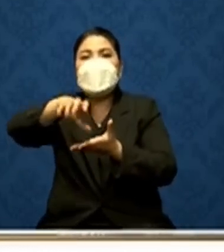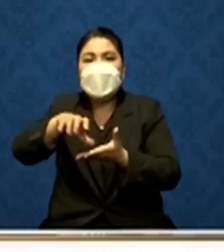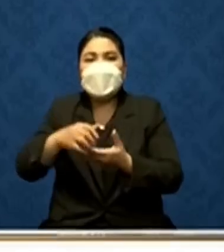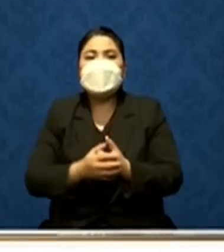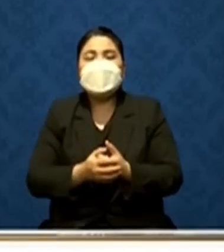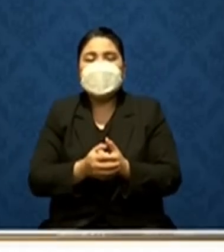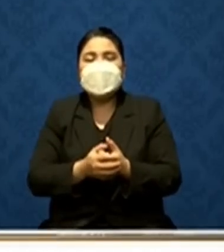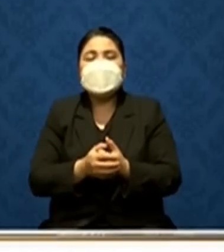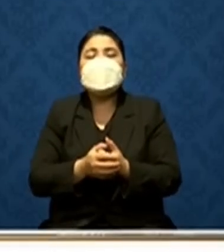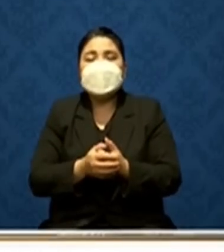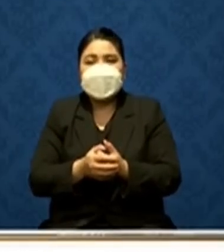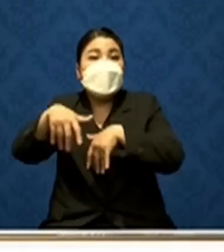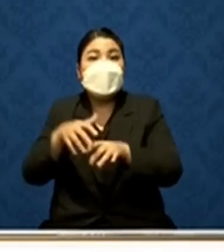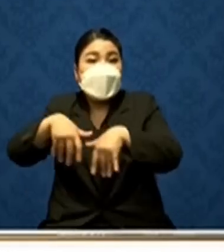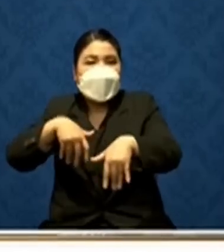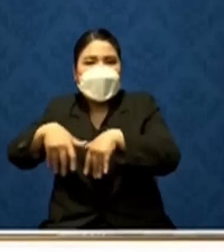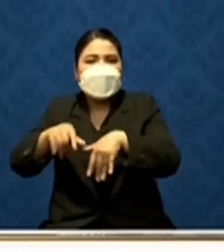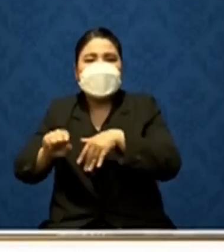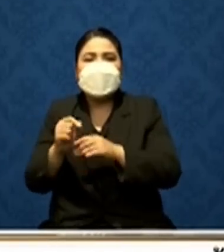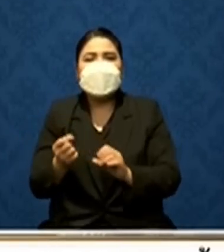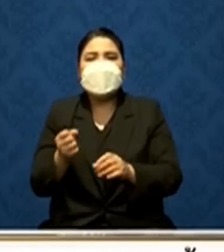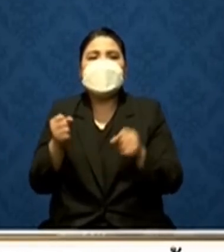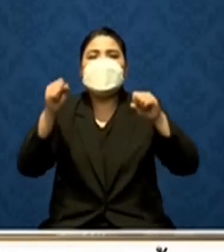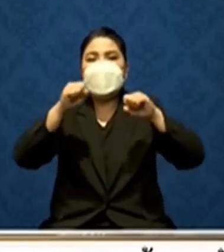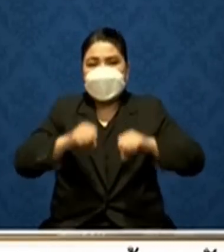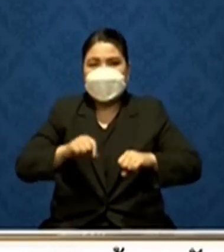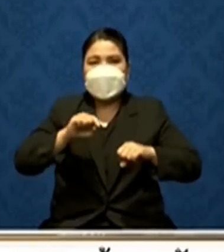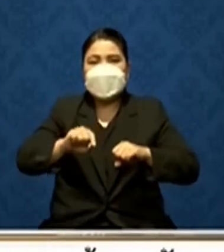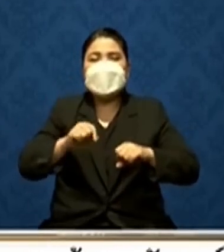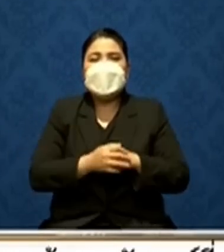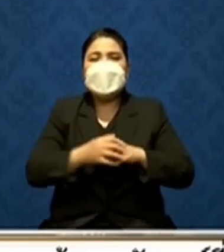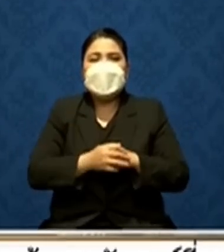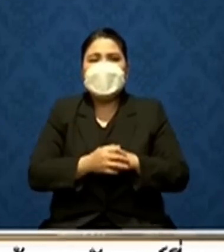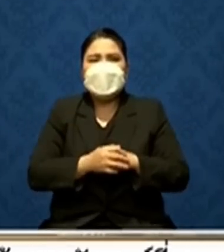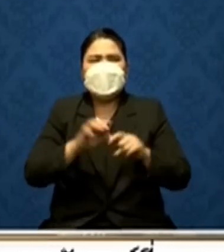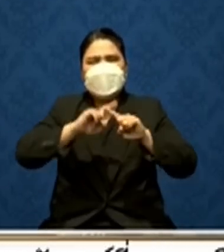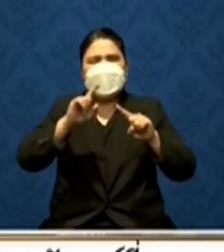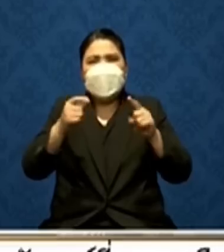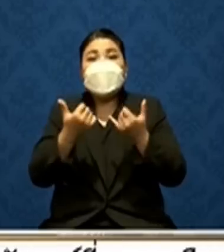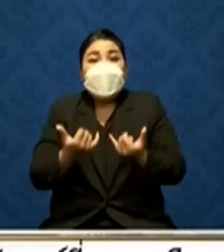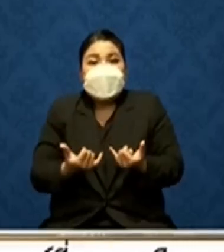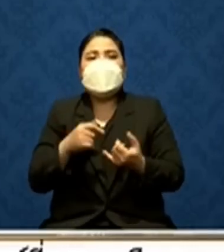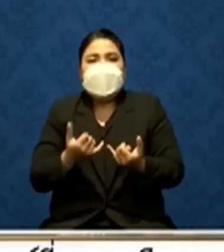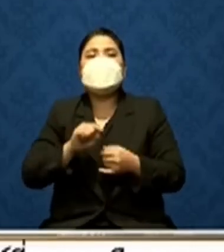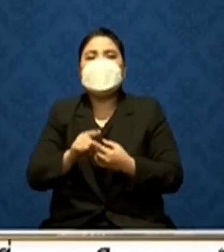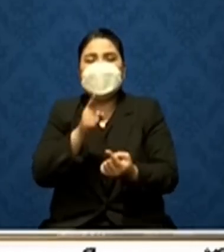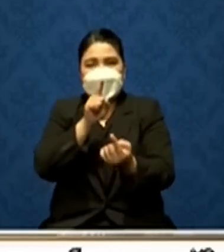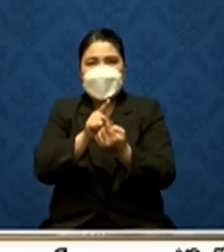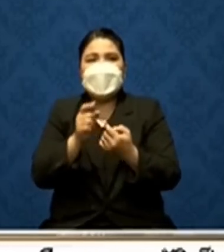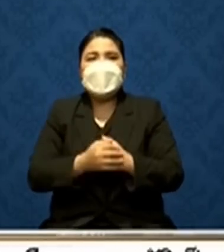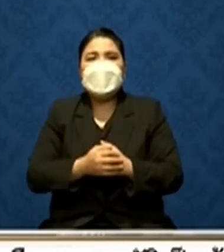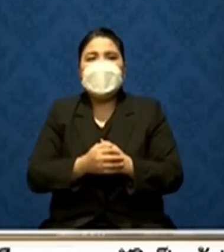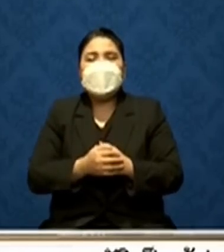ชนจะได้ช่วยกันลงมติไม่ไว้วางใจและขณะนี้เหตุการณ์ที่เกิดขึ้นแล้วครับผมขอบคุณ